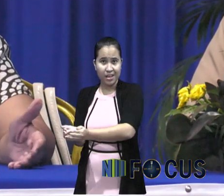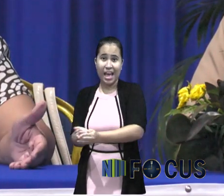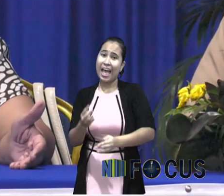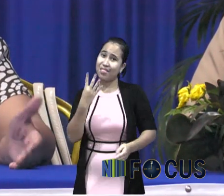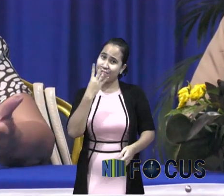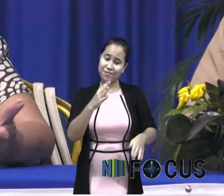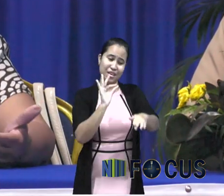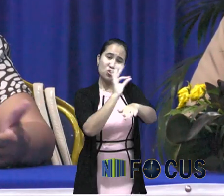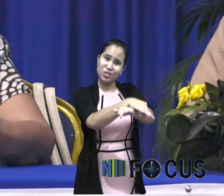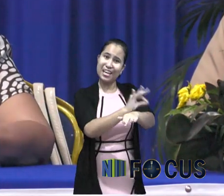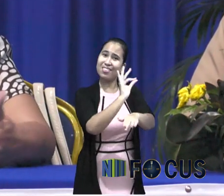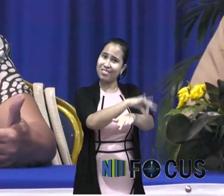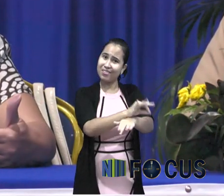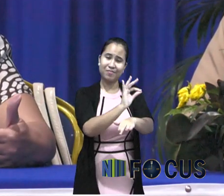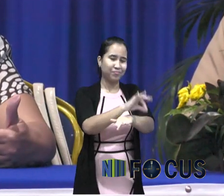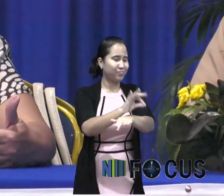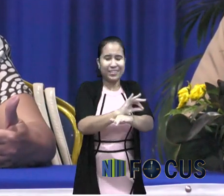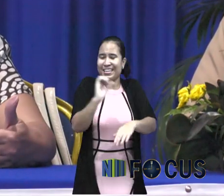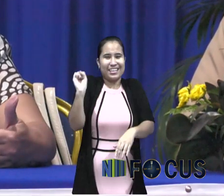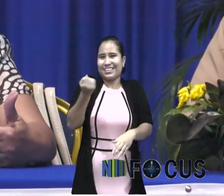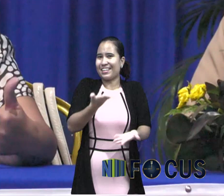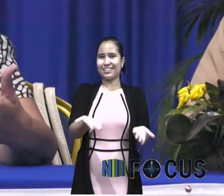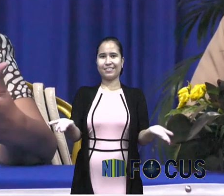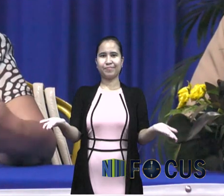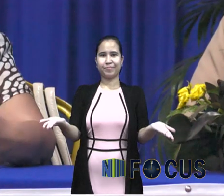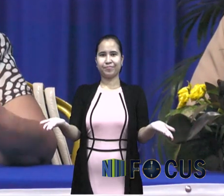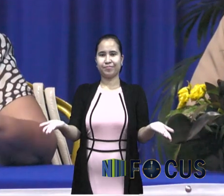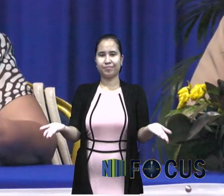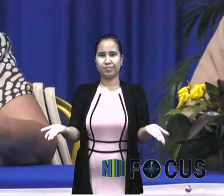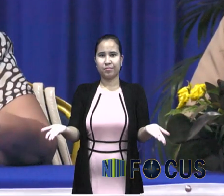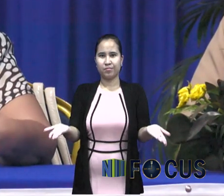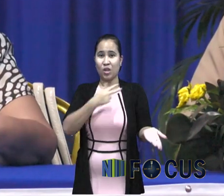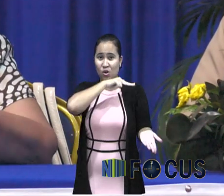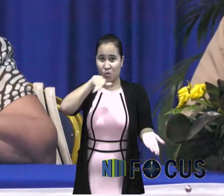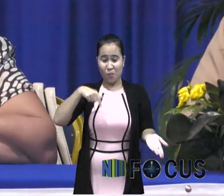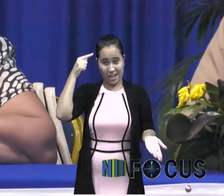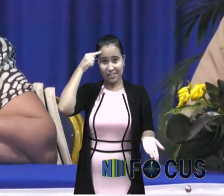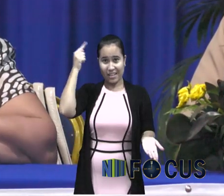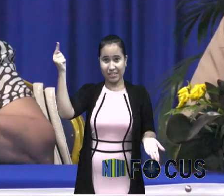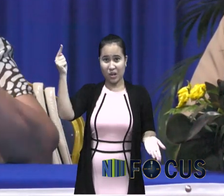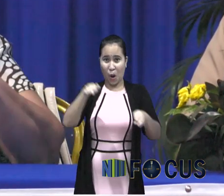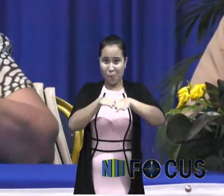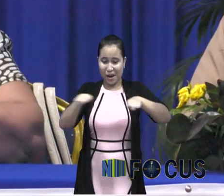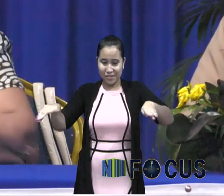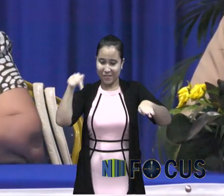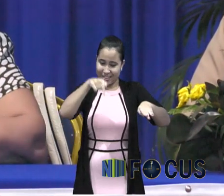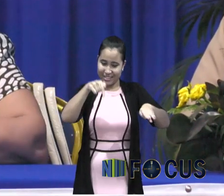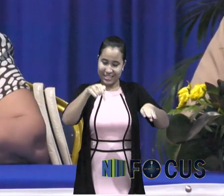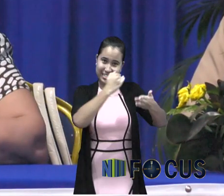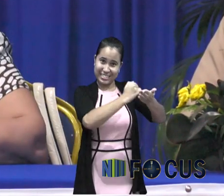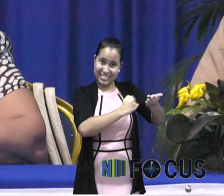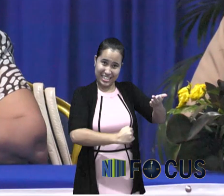groepjes van 10 te doen. Nou, dat is niet haalbaar. Dus wij gaan ervan uit dat op basis van deze